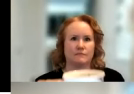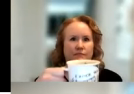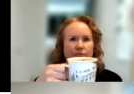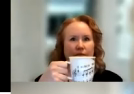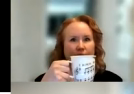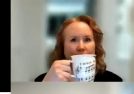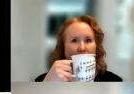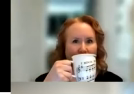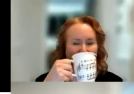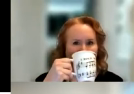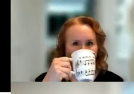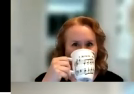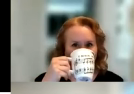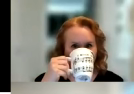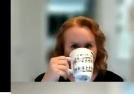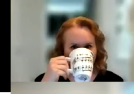med tastatur.